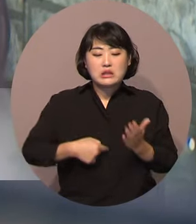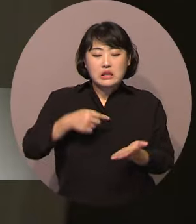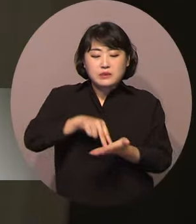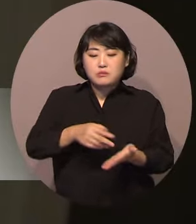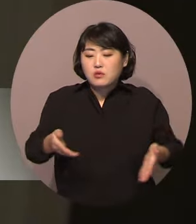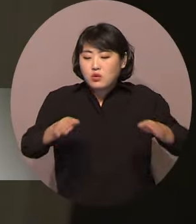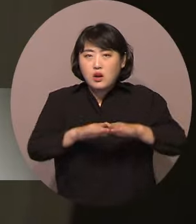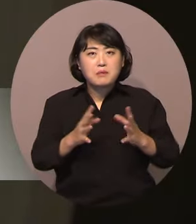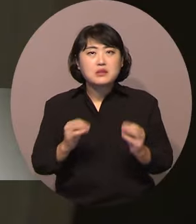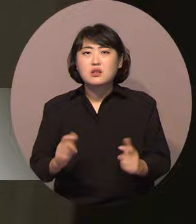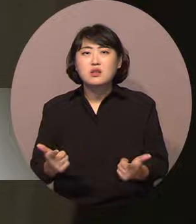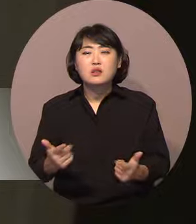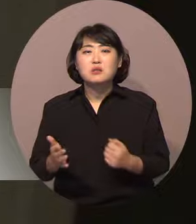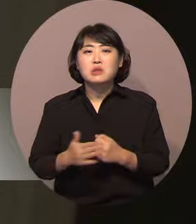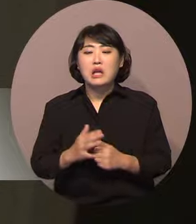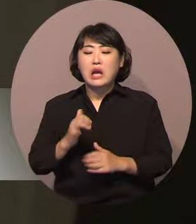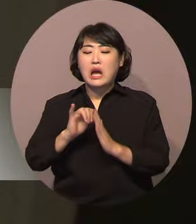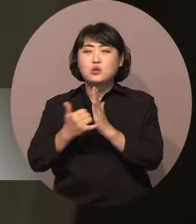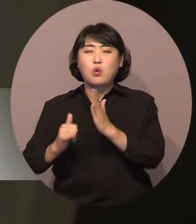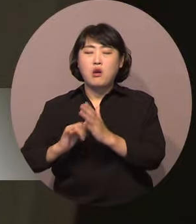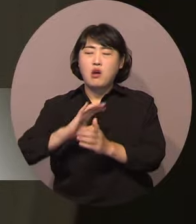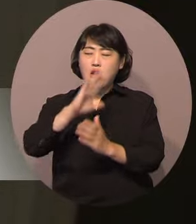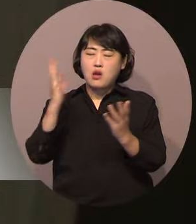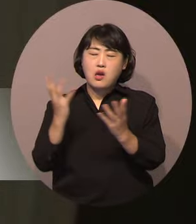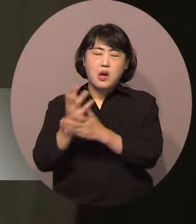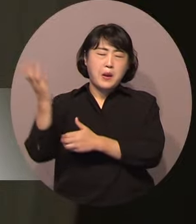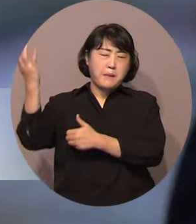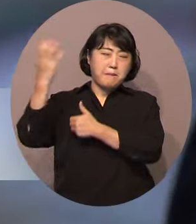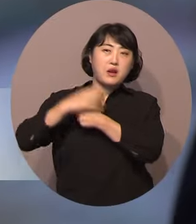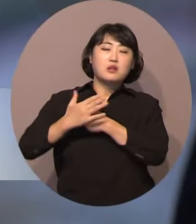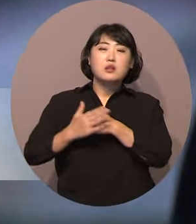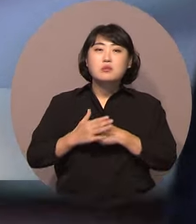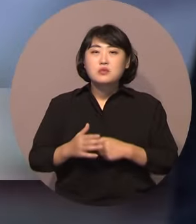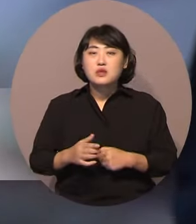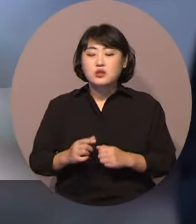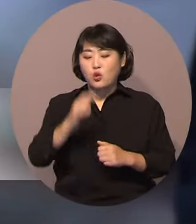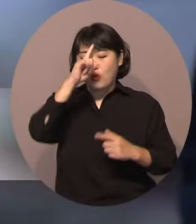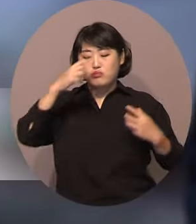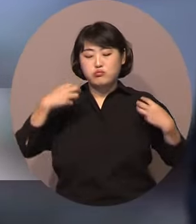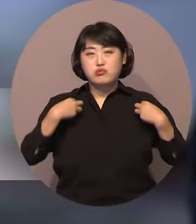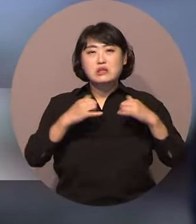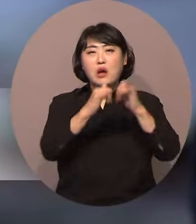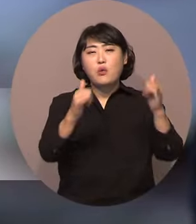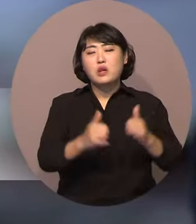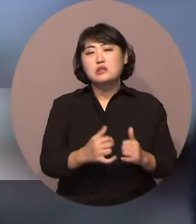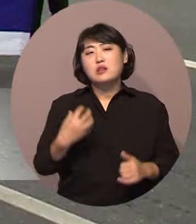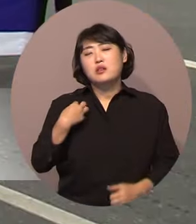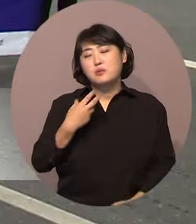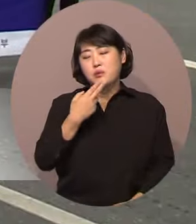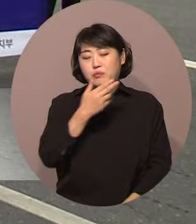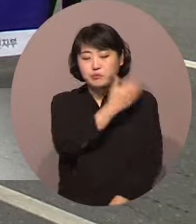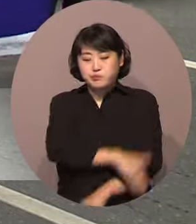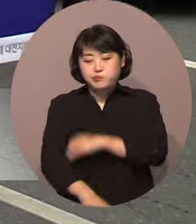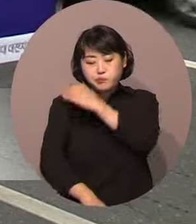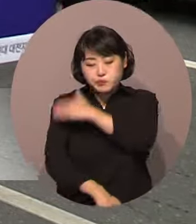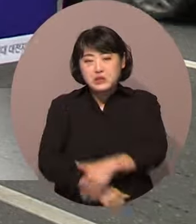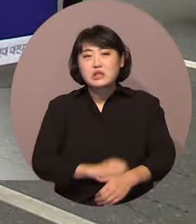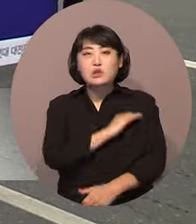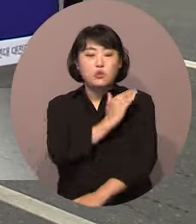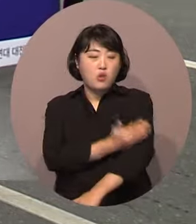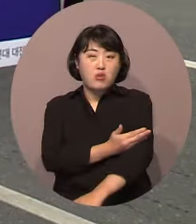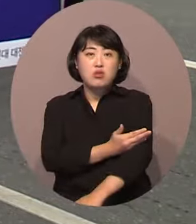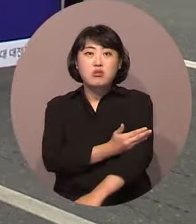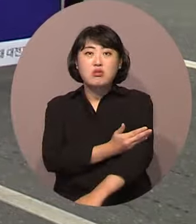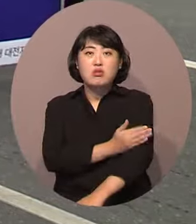보니 가족들이 모든 걸 책임져야 하는 현실이 정부와 사회의 무책임이 만들어낸 인권 재난이라는 걸